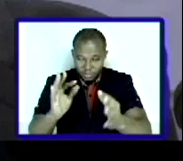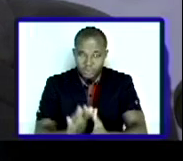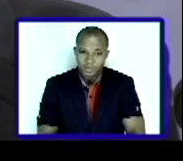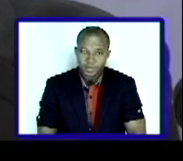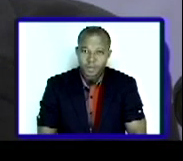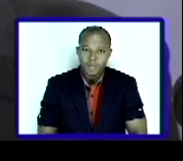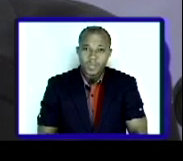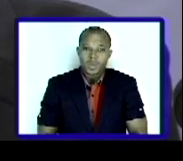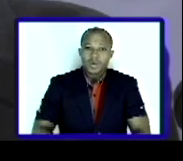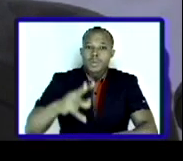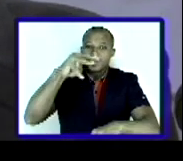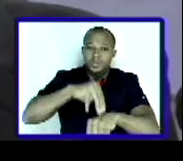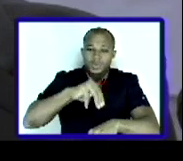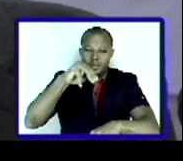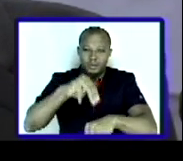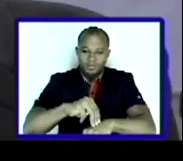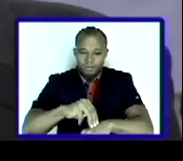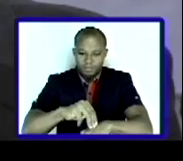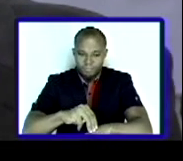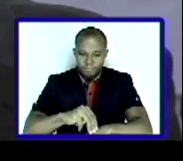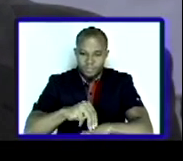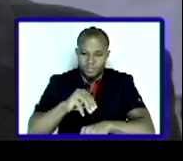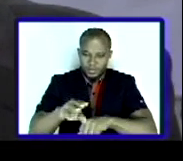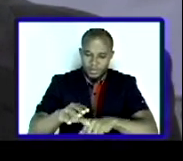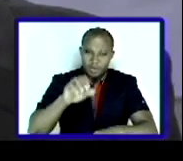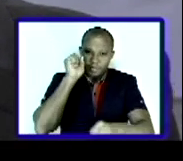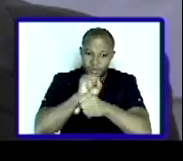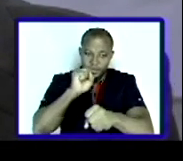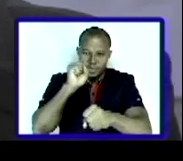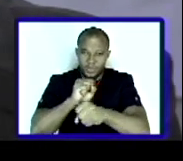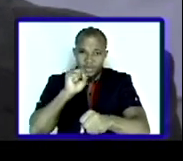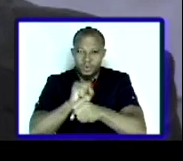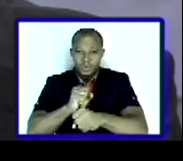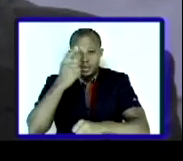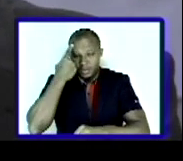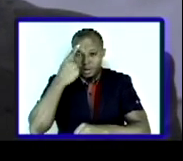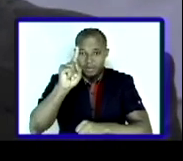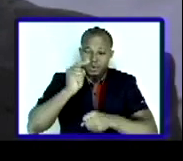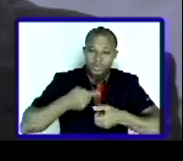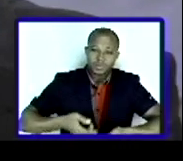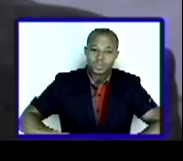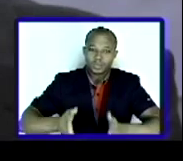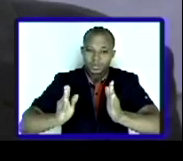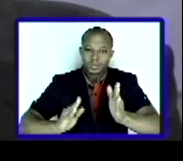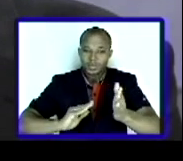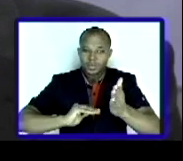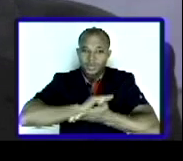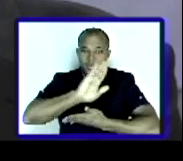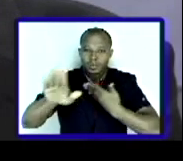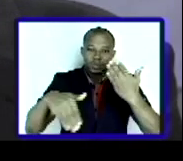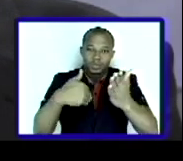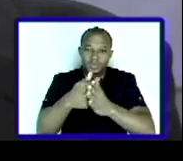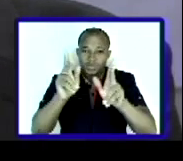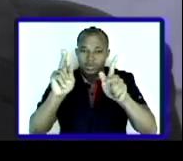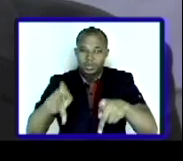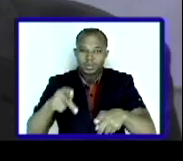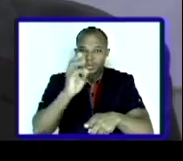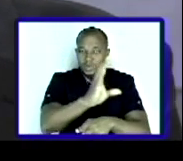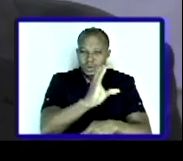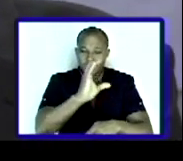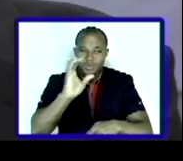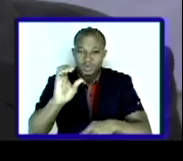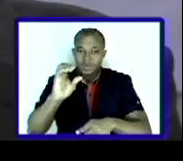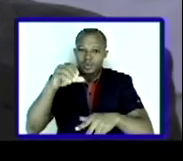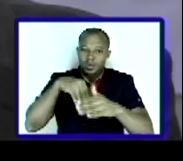Si avec lui le ministère emboîte définitivement le pas vers les politiques publiques inclusives en matière de